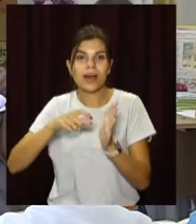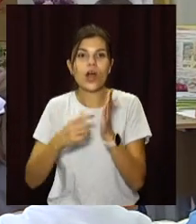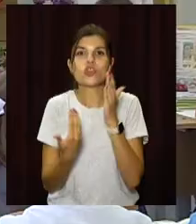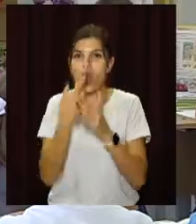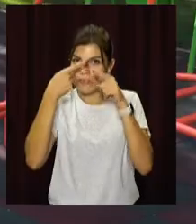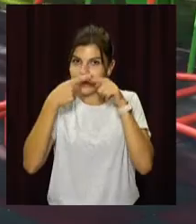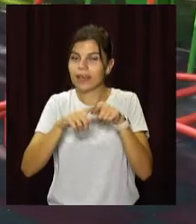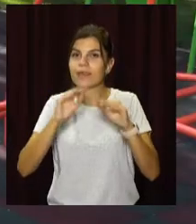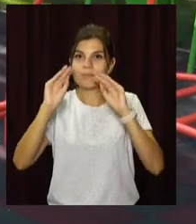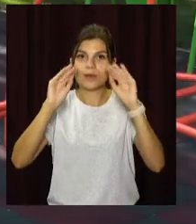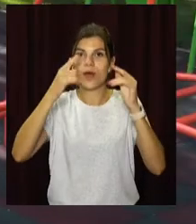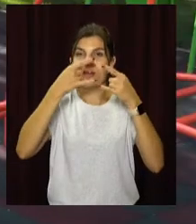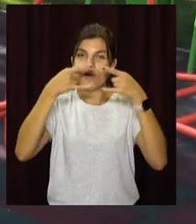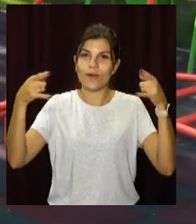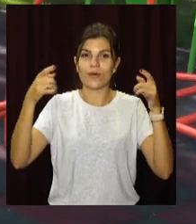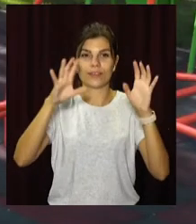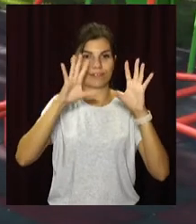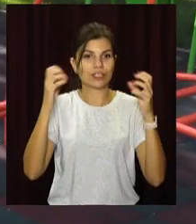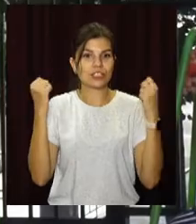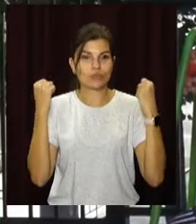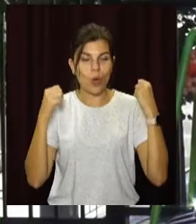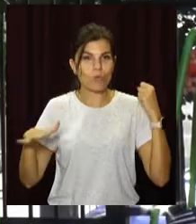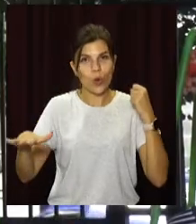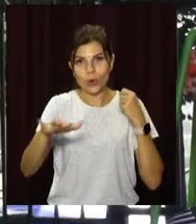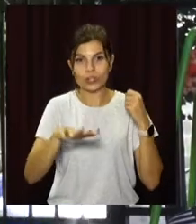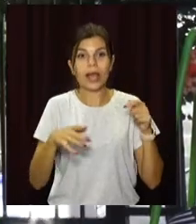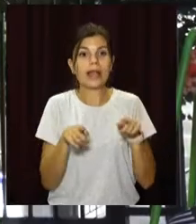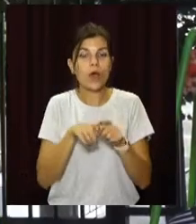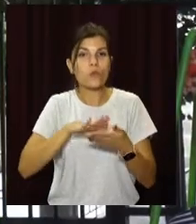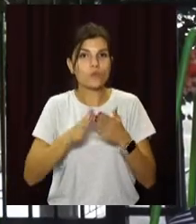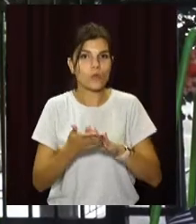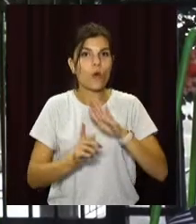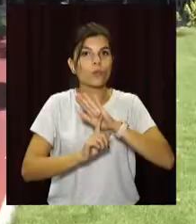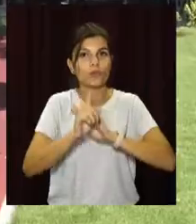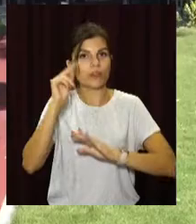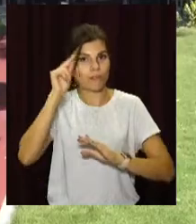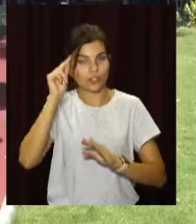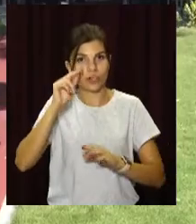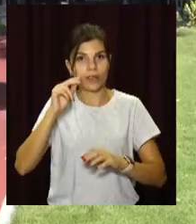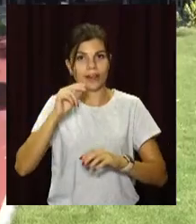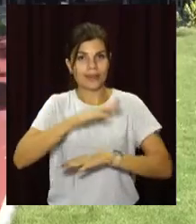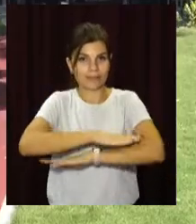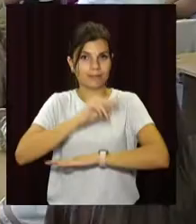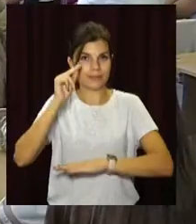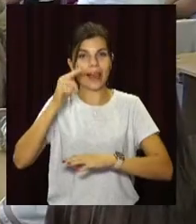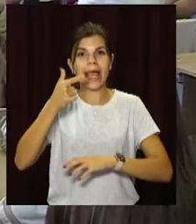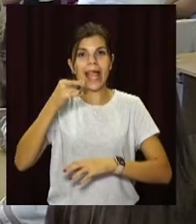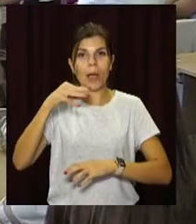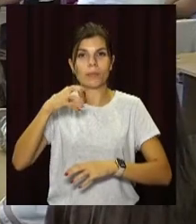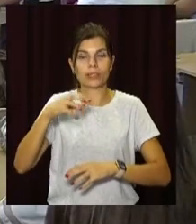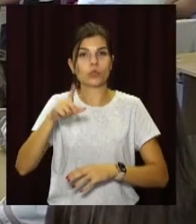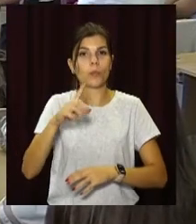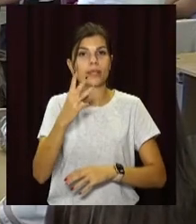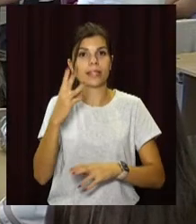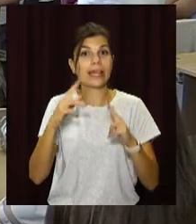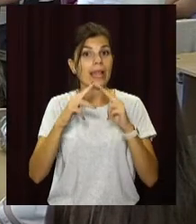технікою, обладнанням та подвір'ям зі спортивним майданчиком. В таких умовах розпочався навчальний рік для учнів гімназії номер 33